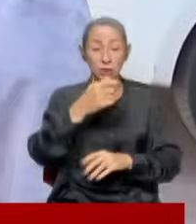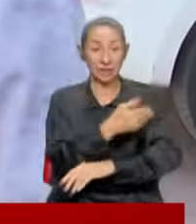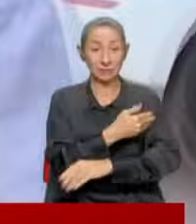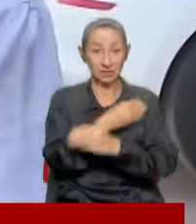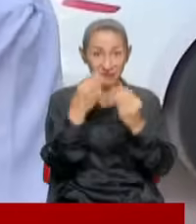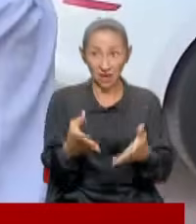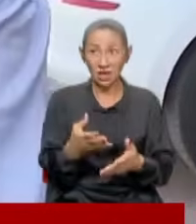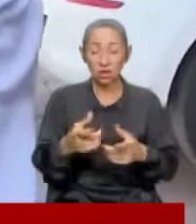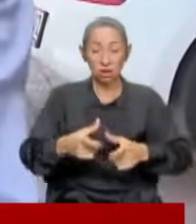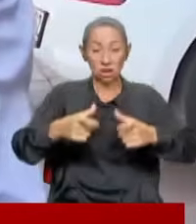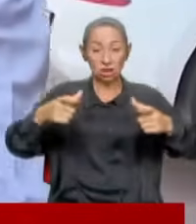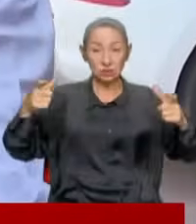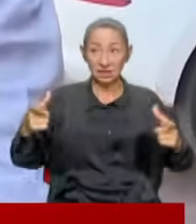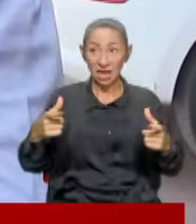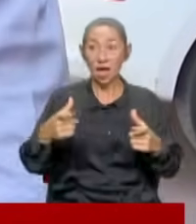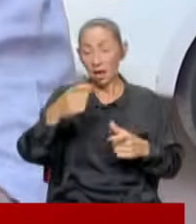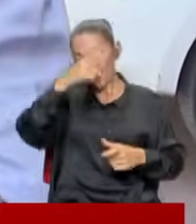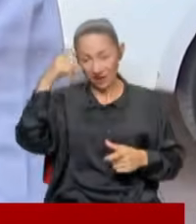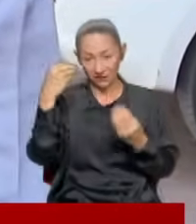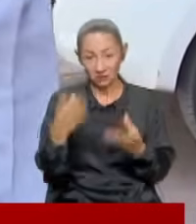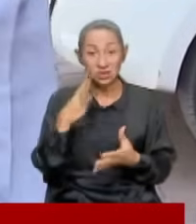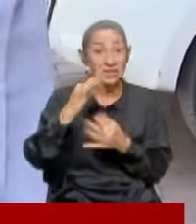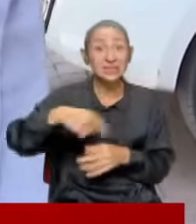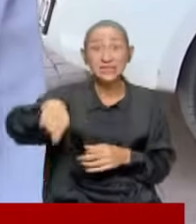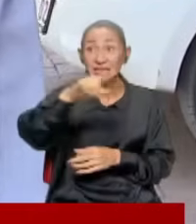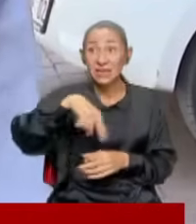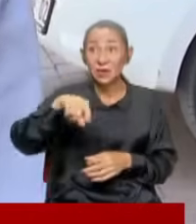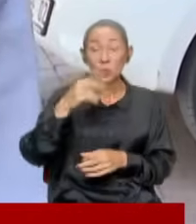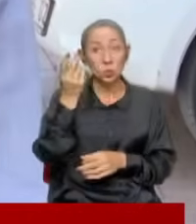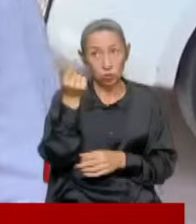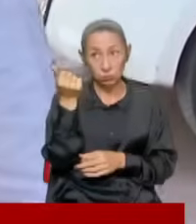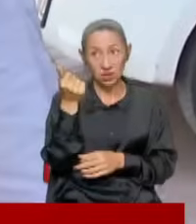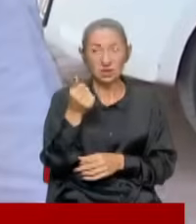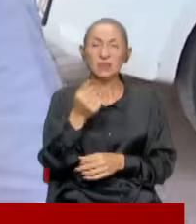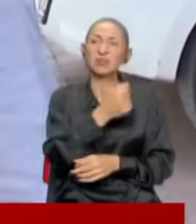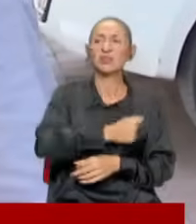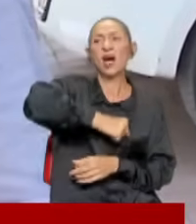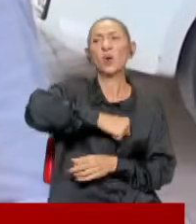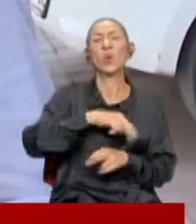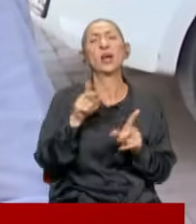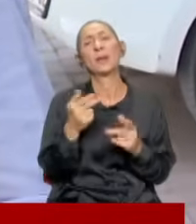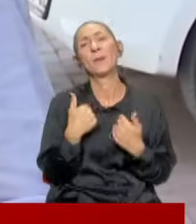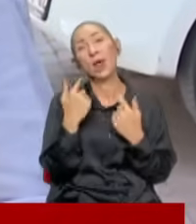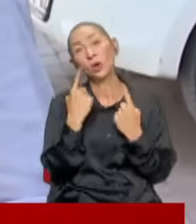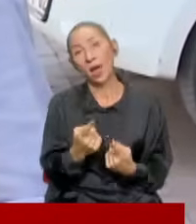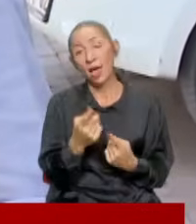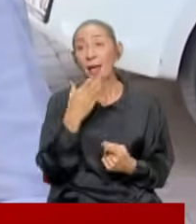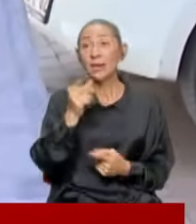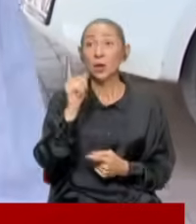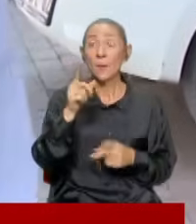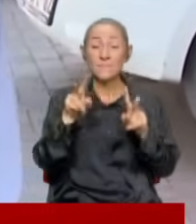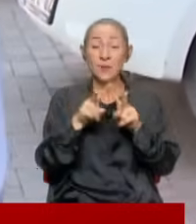hizmet eden kalkınmasına emek vermiş insanları unutmak Nankörlük olur bana göre